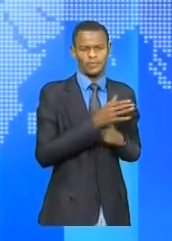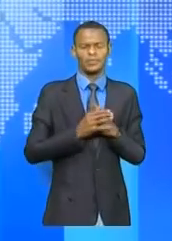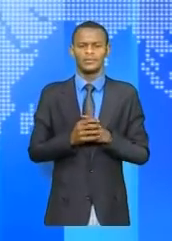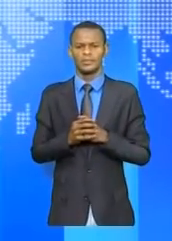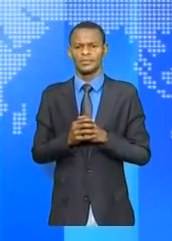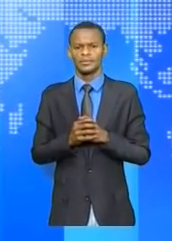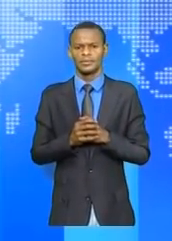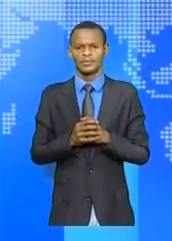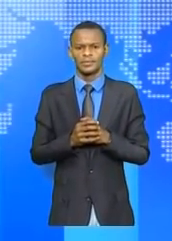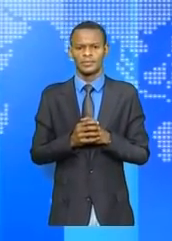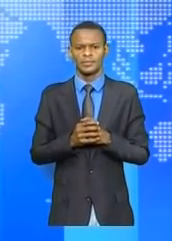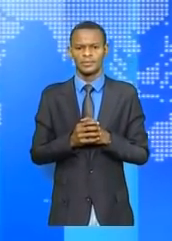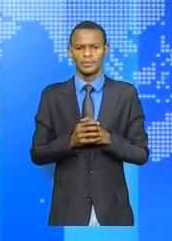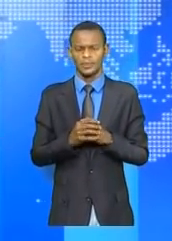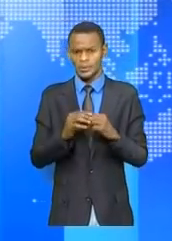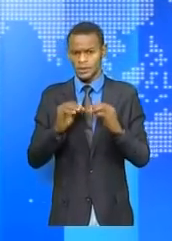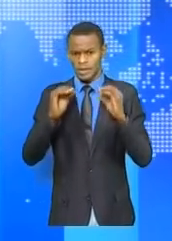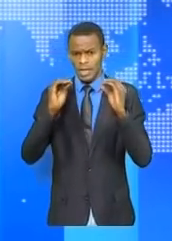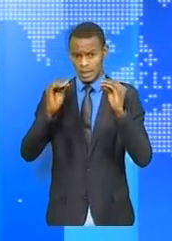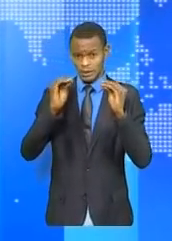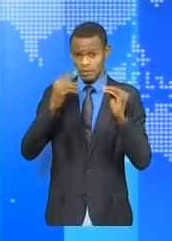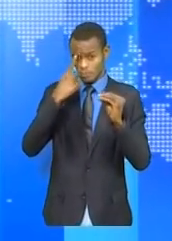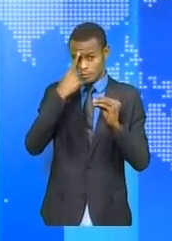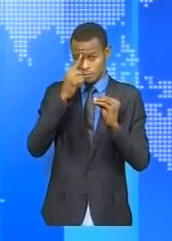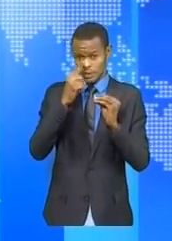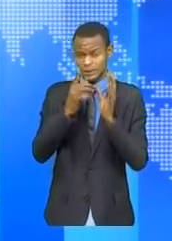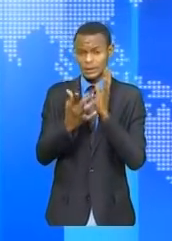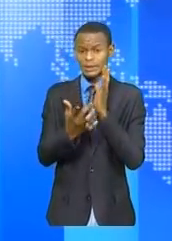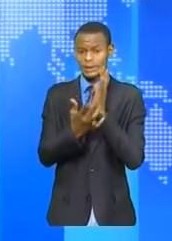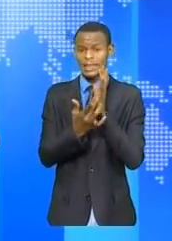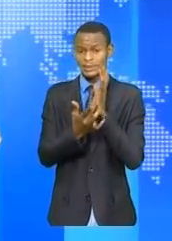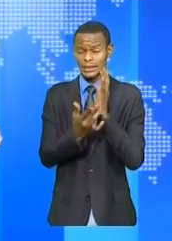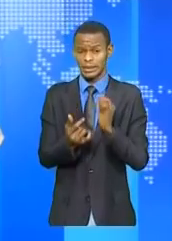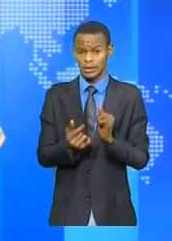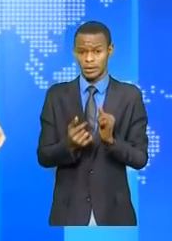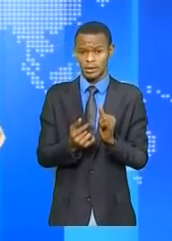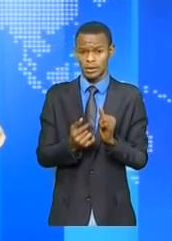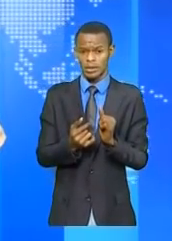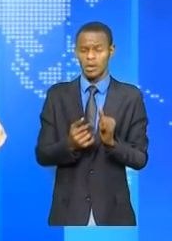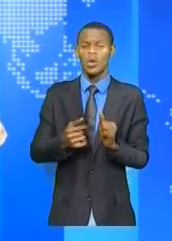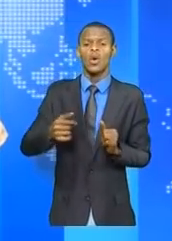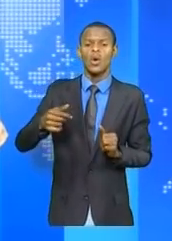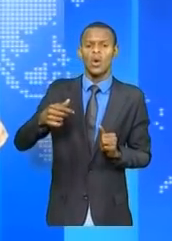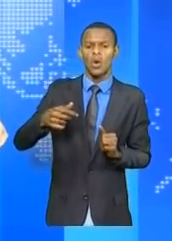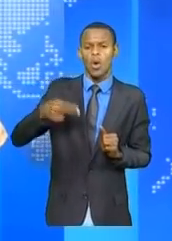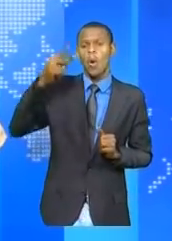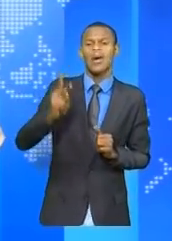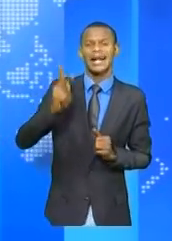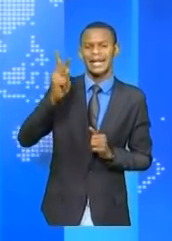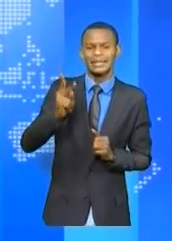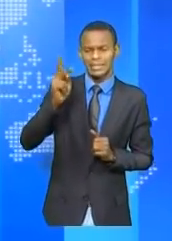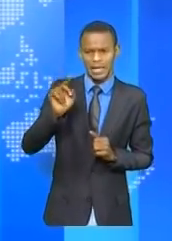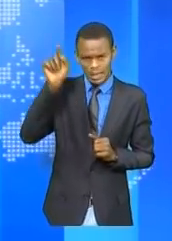L'enseignement pour la filière technique à l'ISPT au Katanga va se donner avec les matériels didactiques appropriés pour faciliter